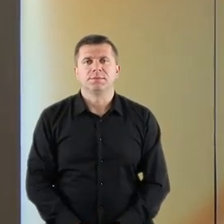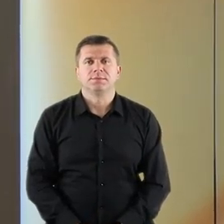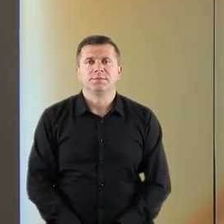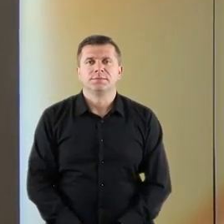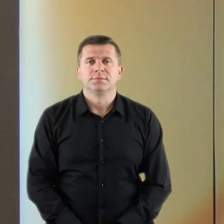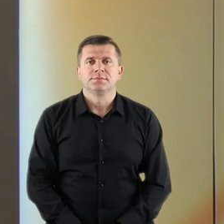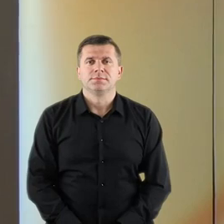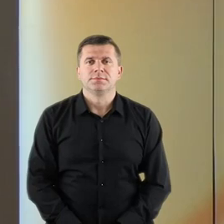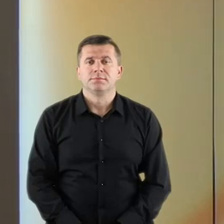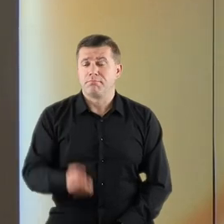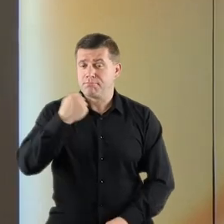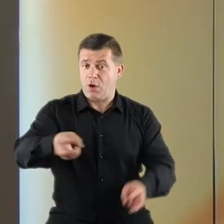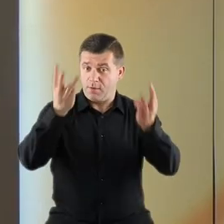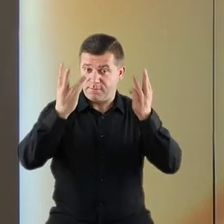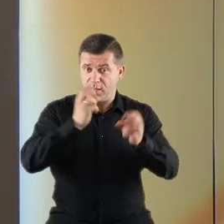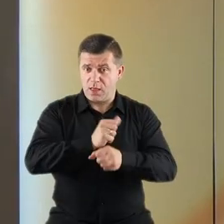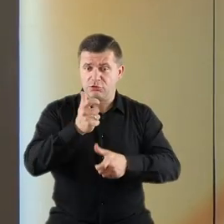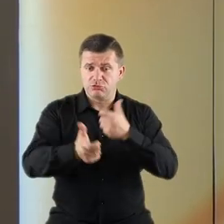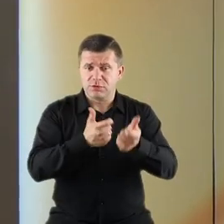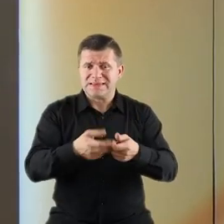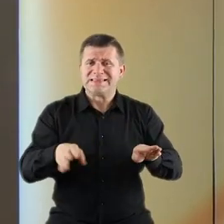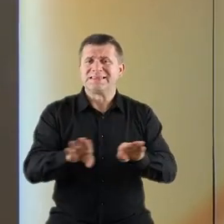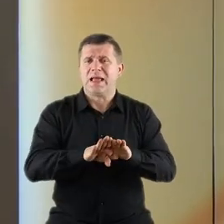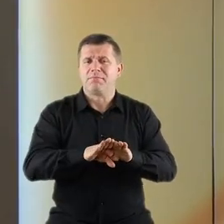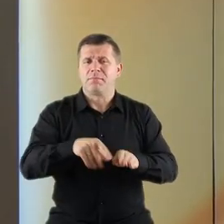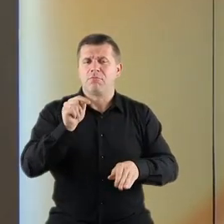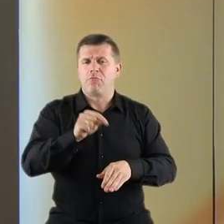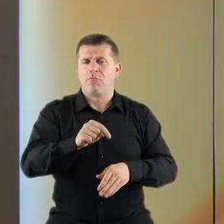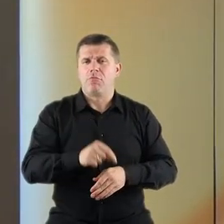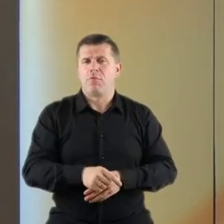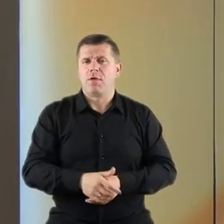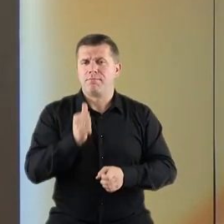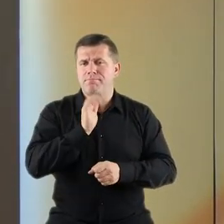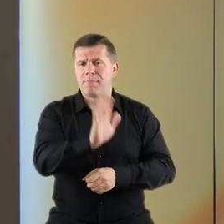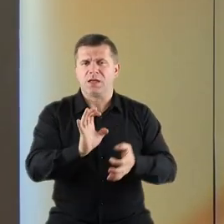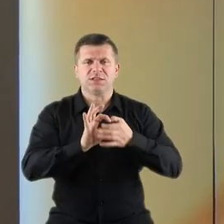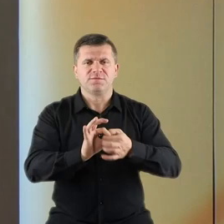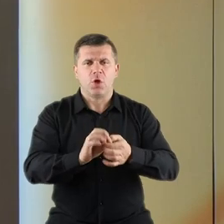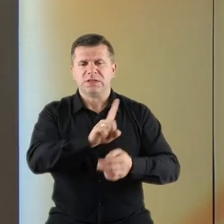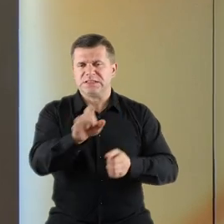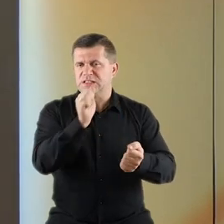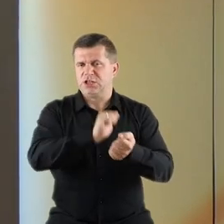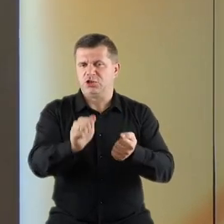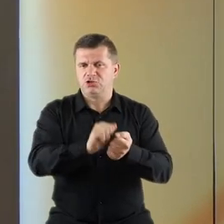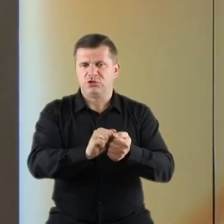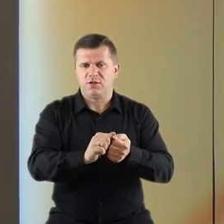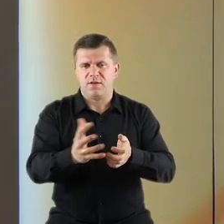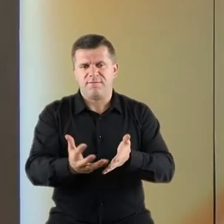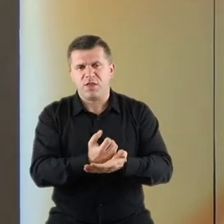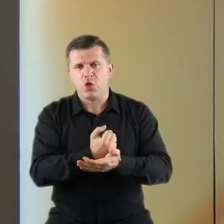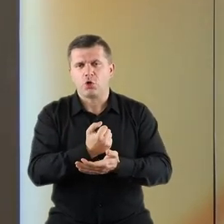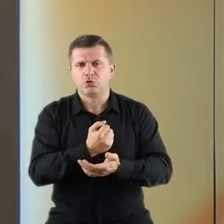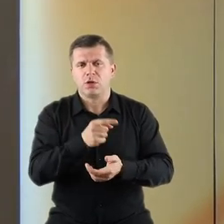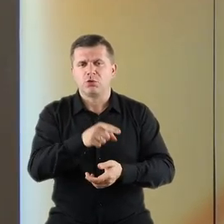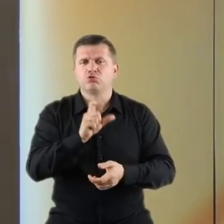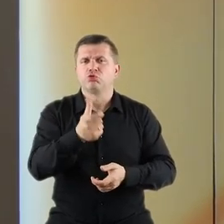bardzo ważne są czynności zamykające te procedurę bo one są związane zniszczeniem z wynoszeniem tego co